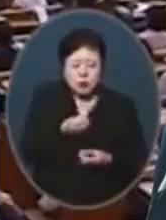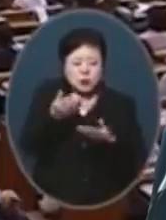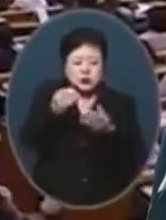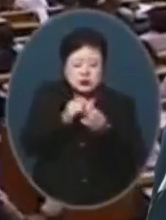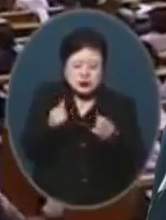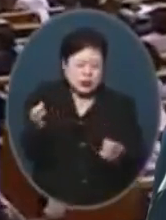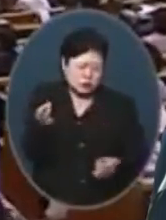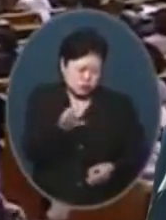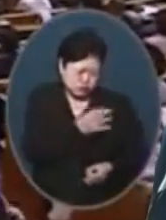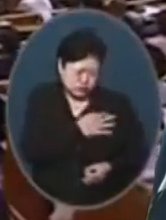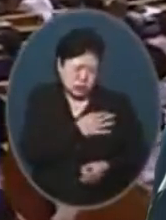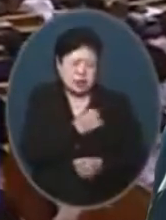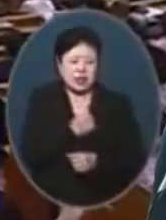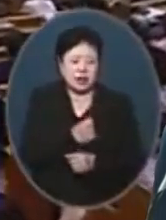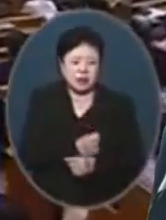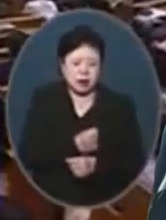사람을